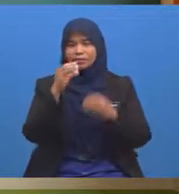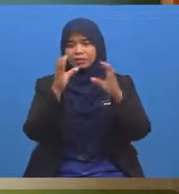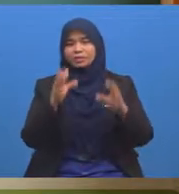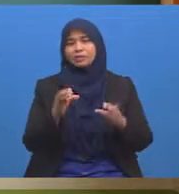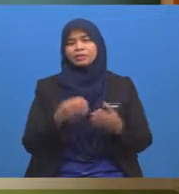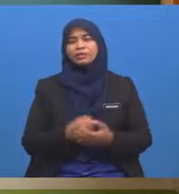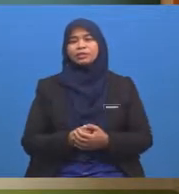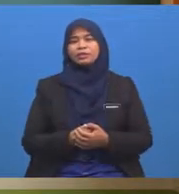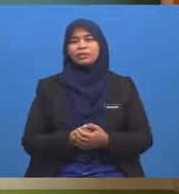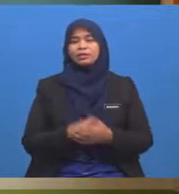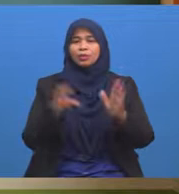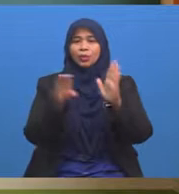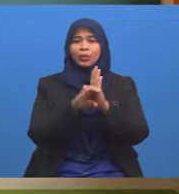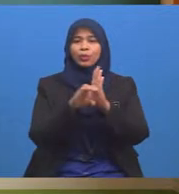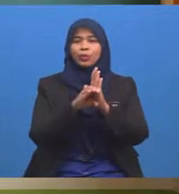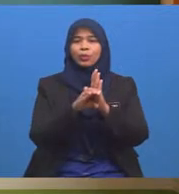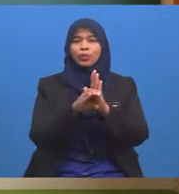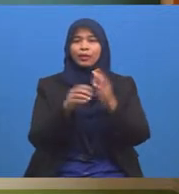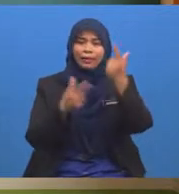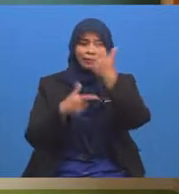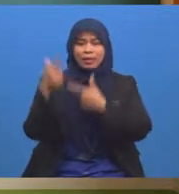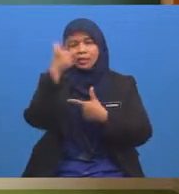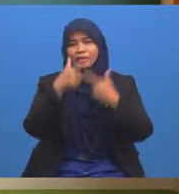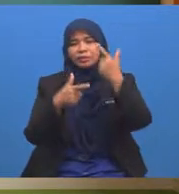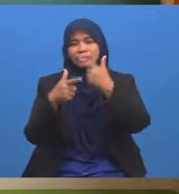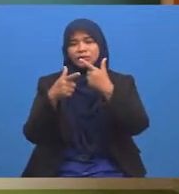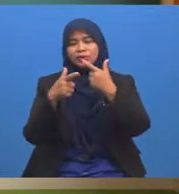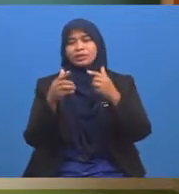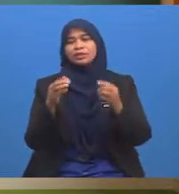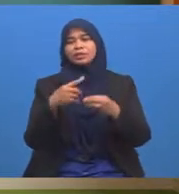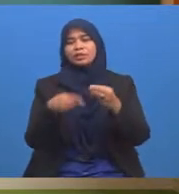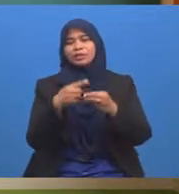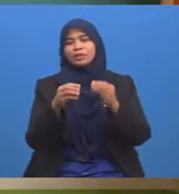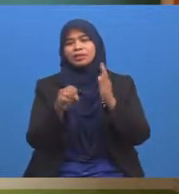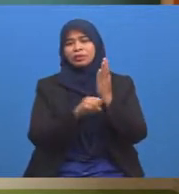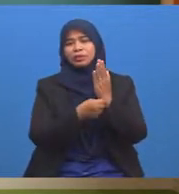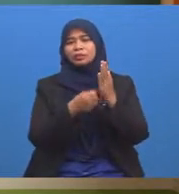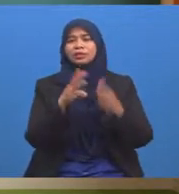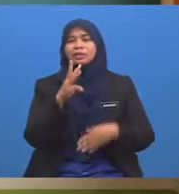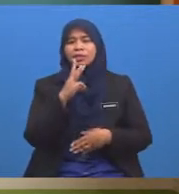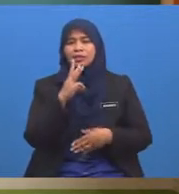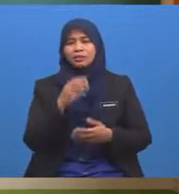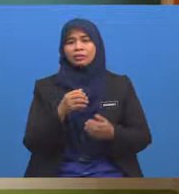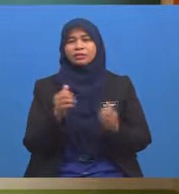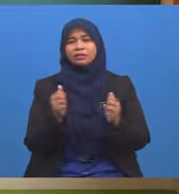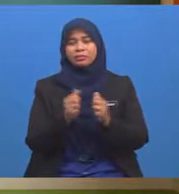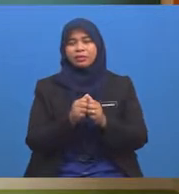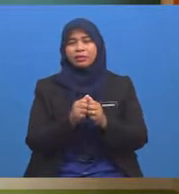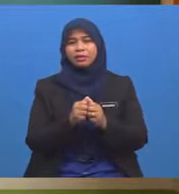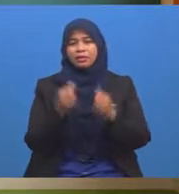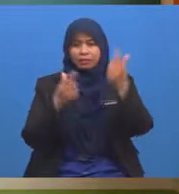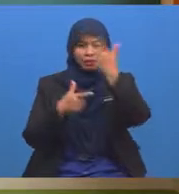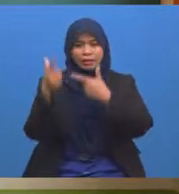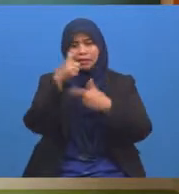terperinci. Contohnya, pelancongan berasaskan sumber air banyak dilakukan seperti pelancongan di kawasan